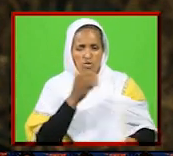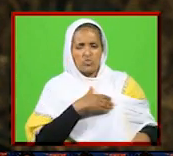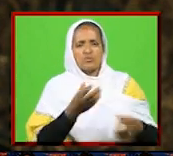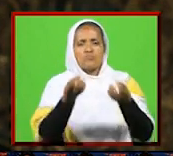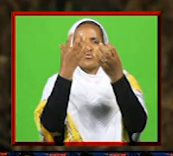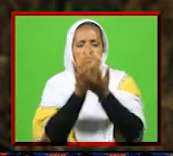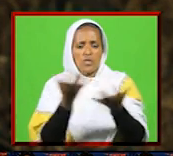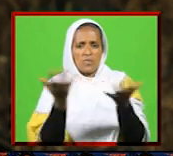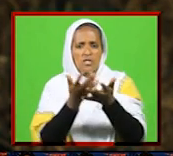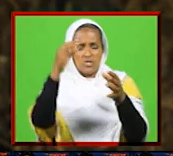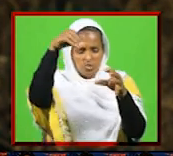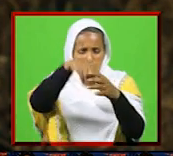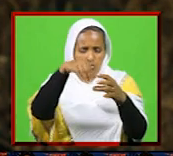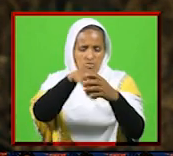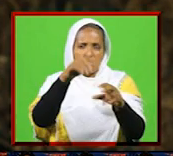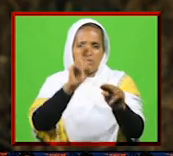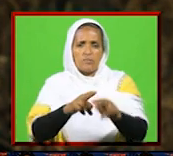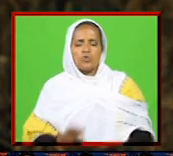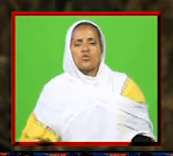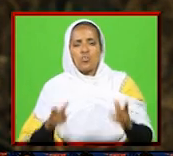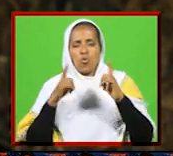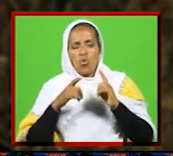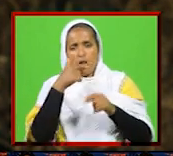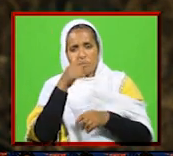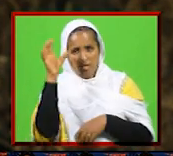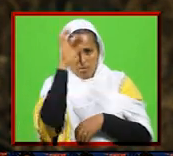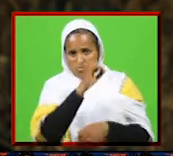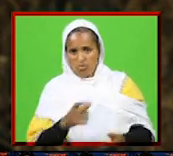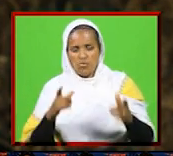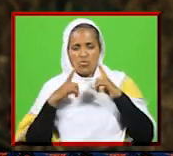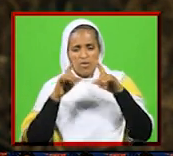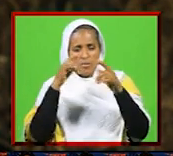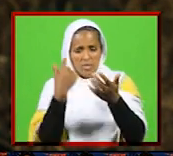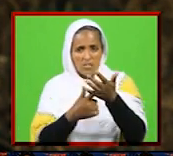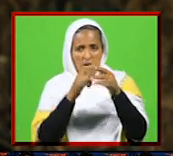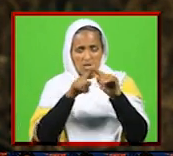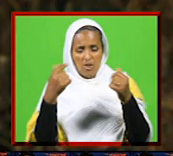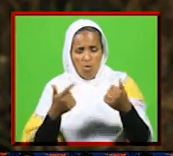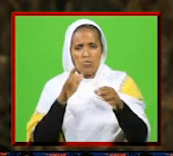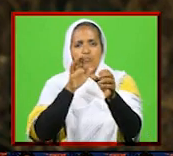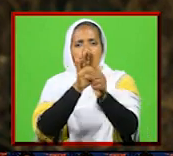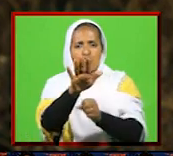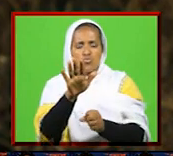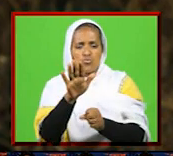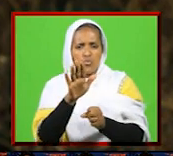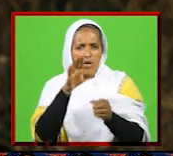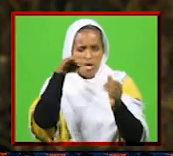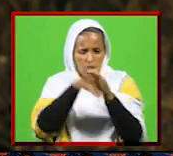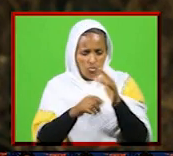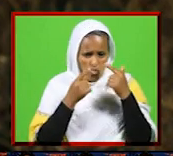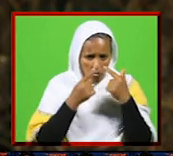የድሮ አባቶች ያው ብዙ ንብረትን በዛ ያስገቡ ኑሯዋል የሚል ግምት አለን በዛ ግን አሁንም